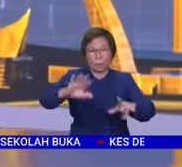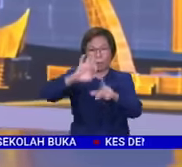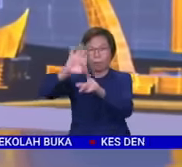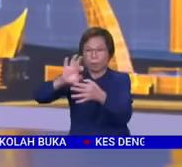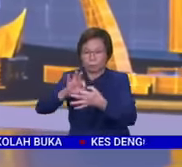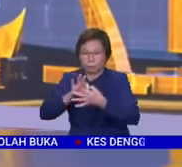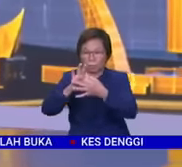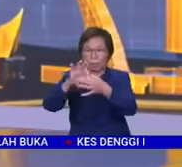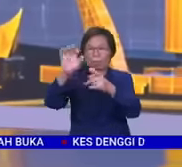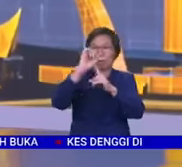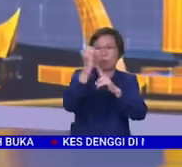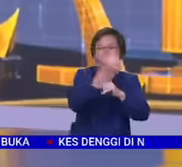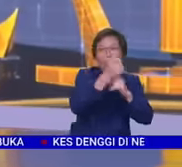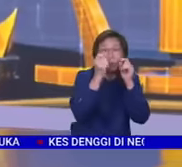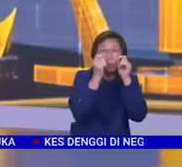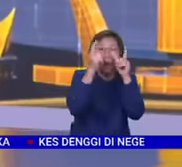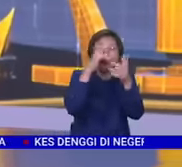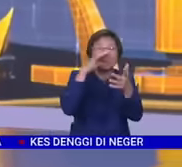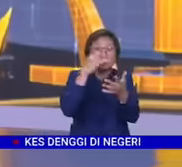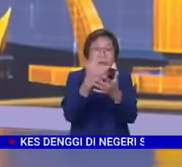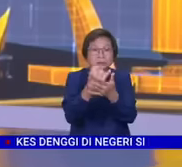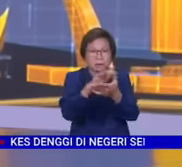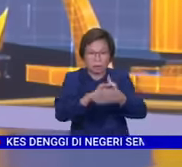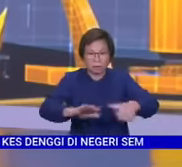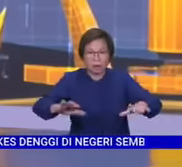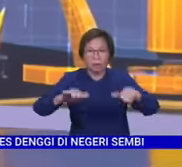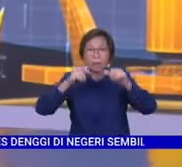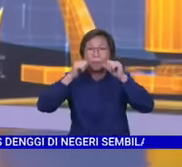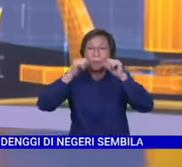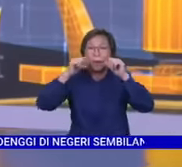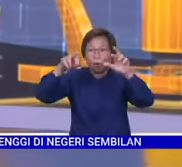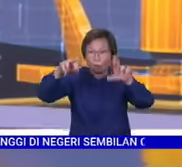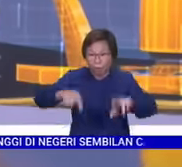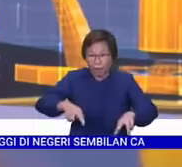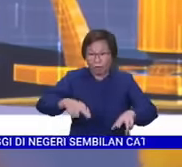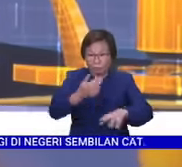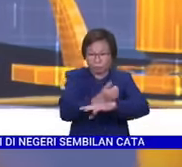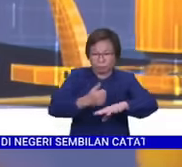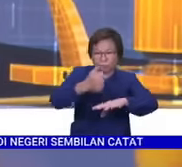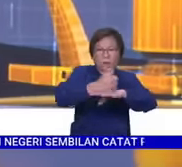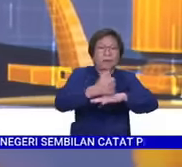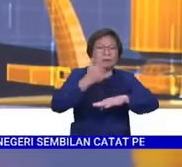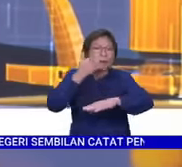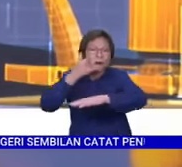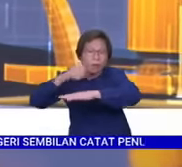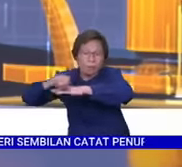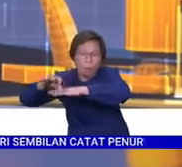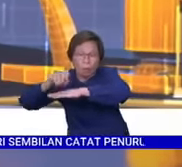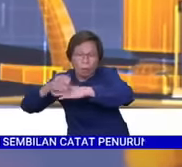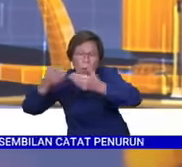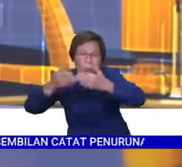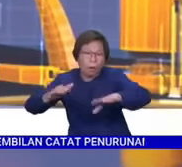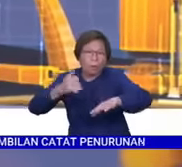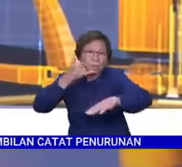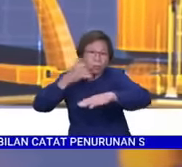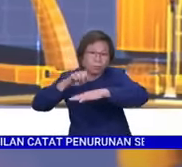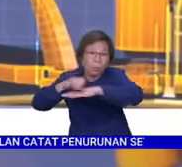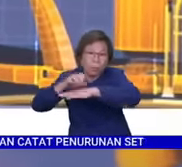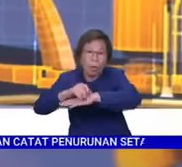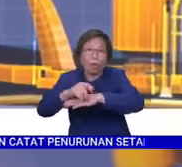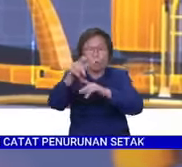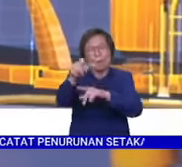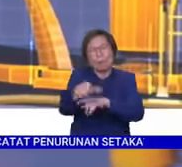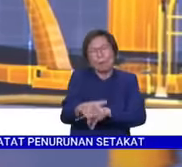dengan kerjasama pertumbuhan kesedaran jenazah dan keselamatan awam telah menubuhkan talian konseling kepada individu yang